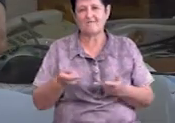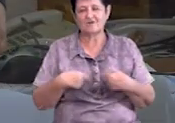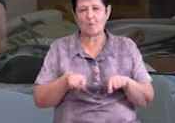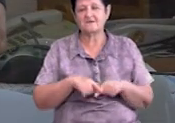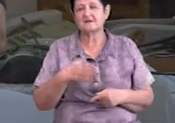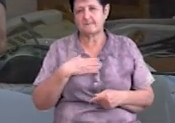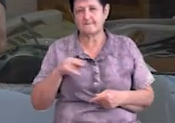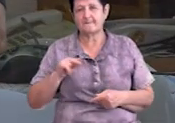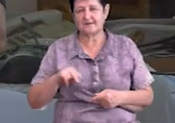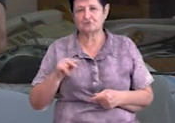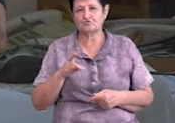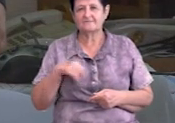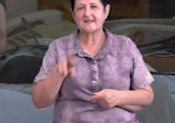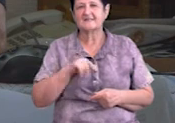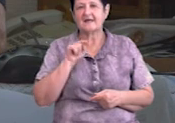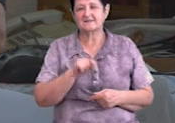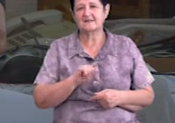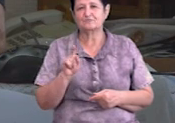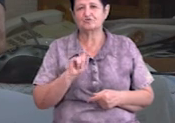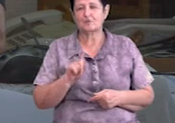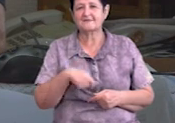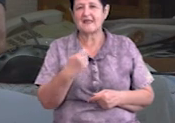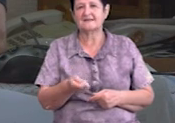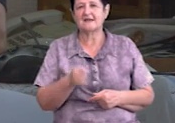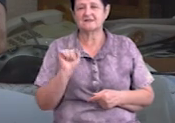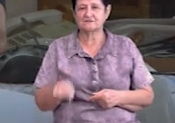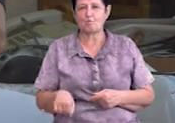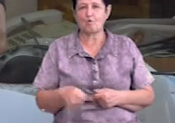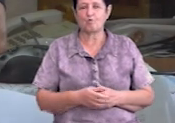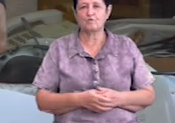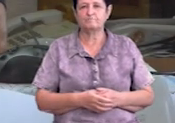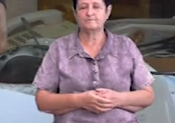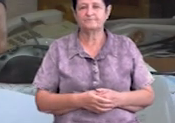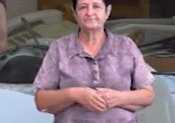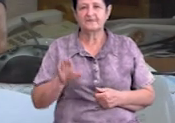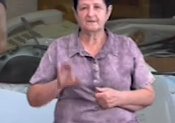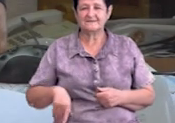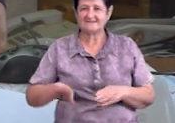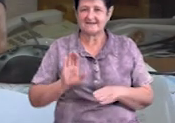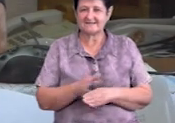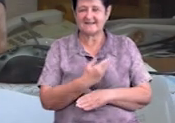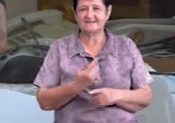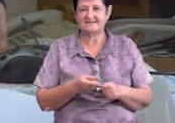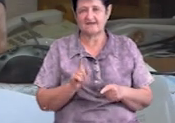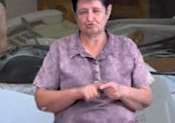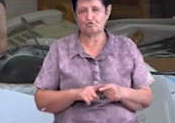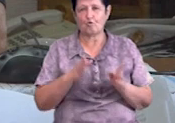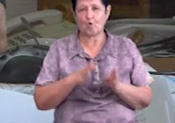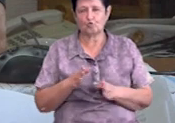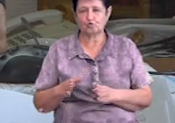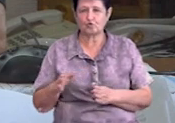працюємо над тим, щоб надати змогу після знесення цього